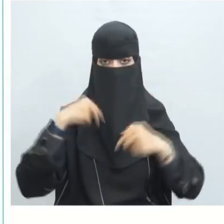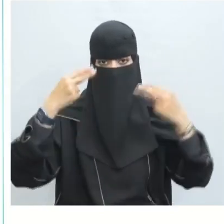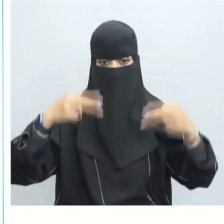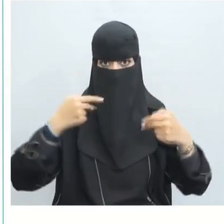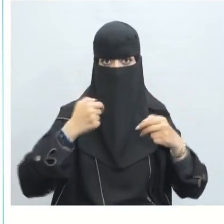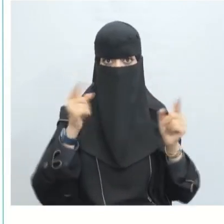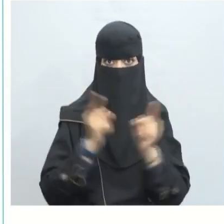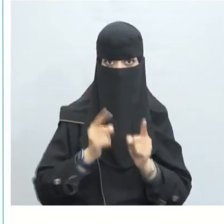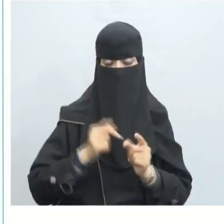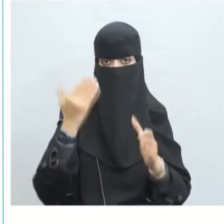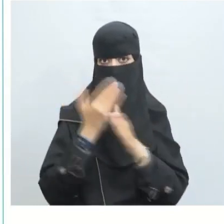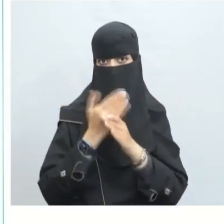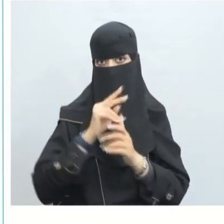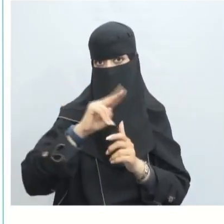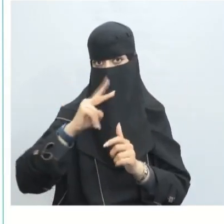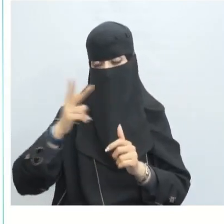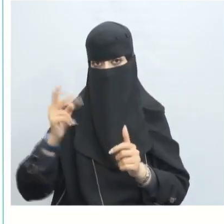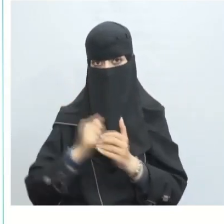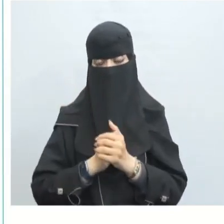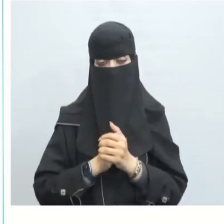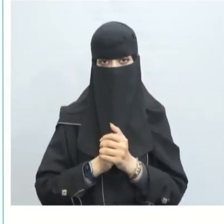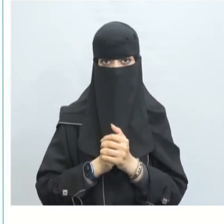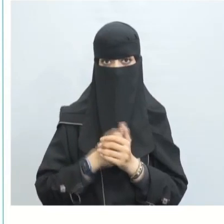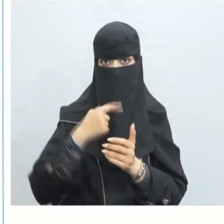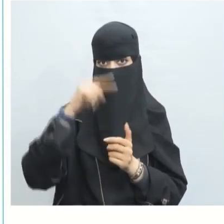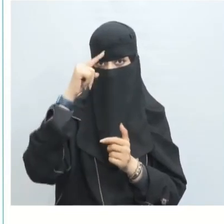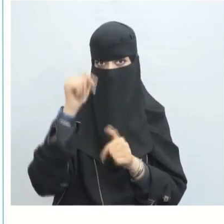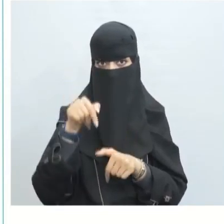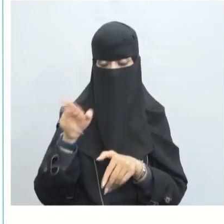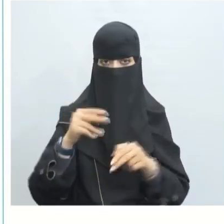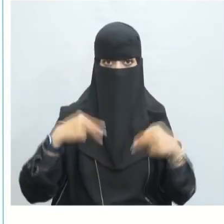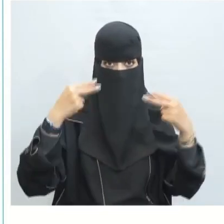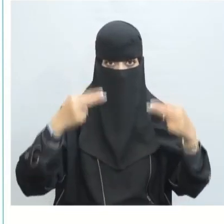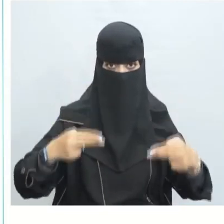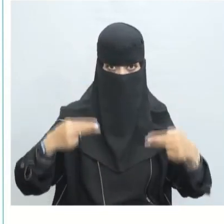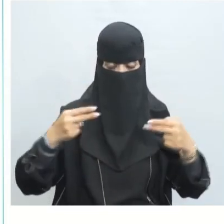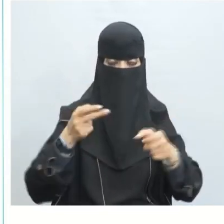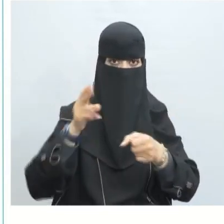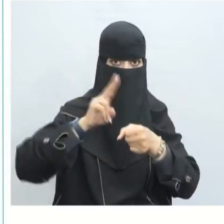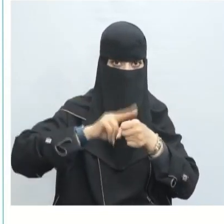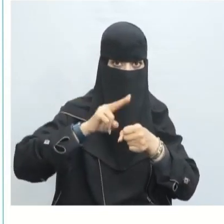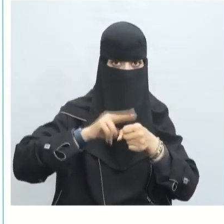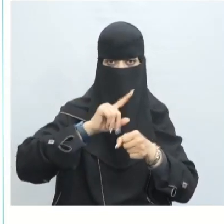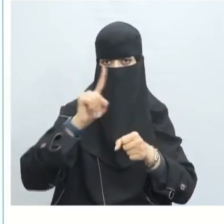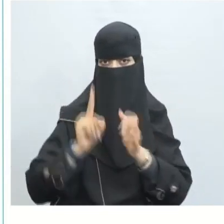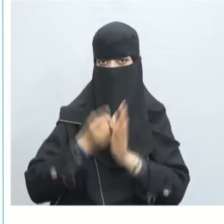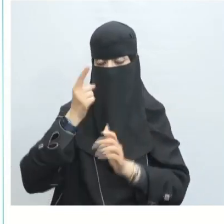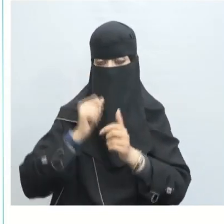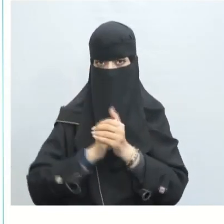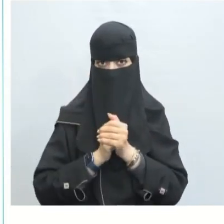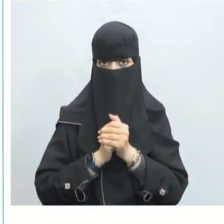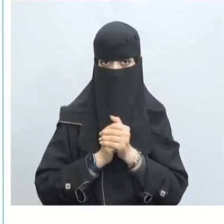على عوامل مختلفه مثل هل الفعاليه مكرره ام لا كما ذكرنا هل